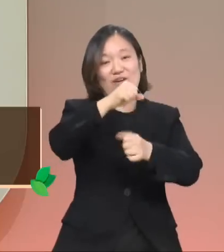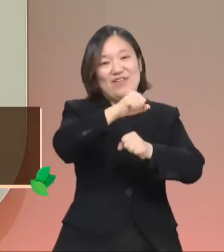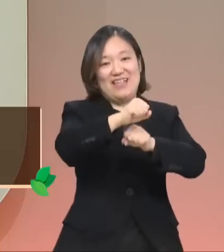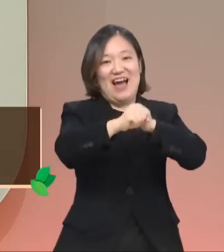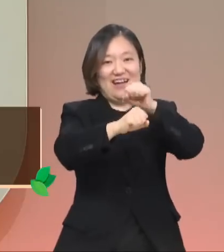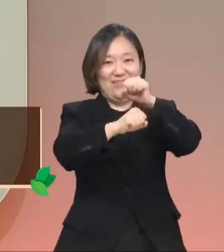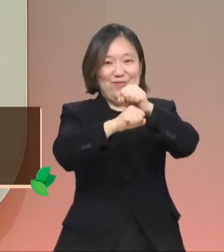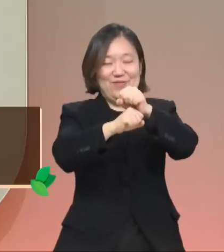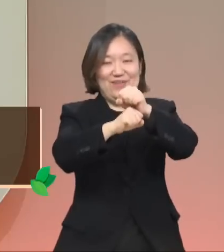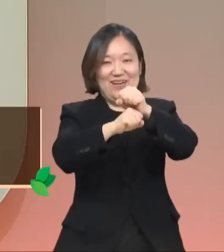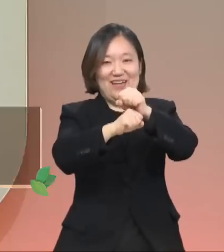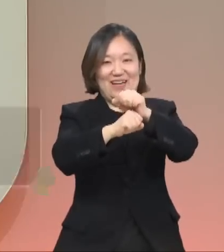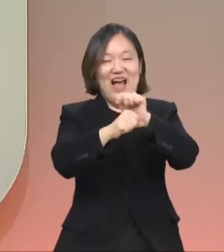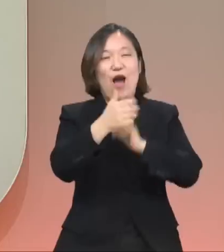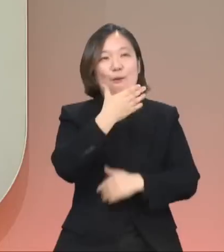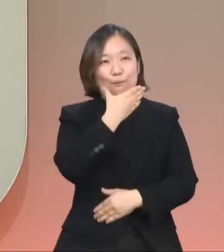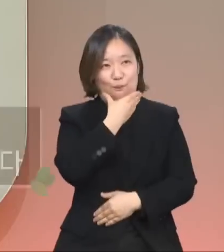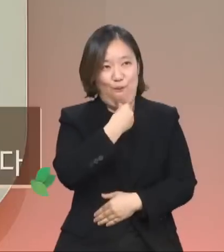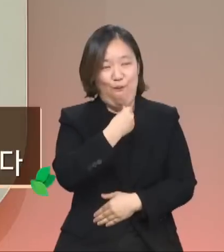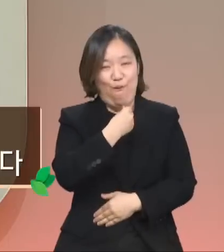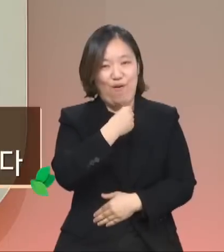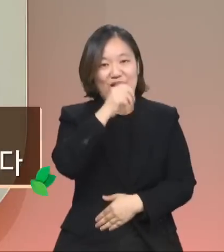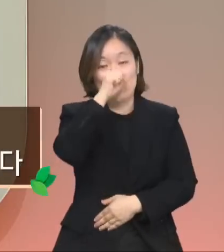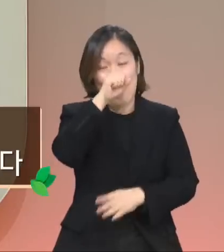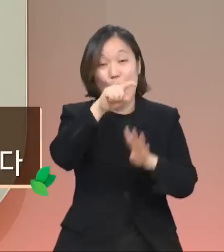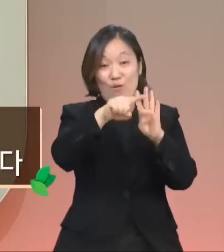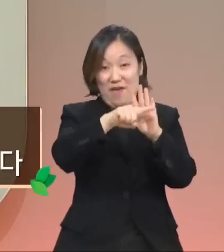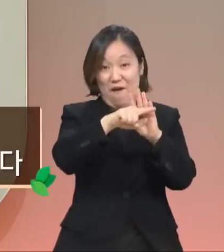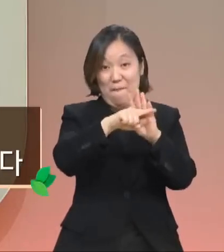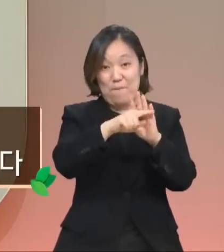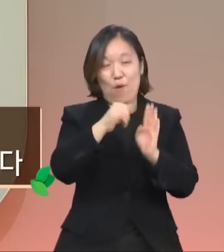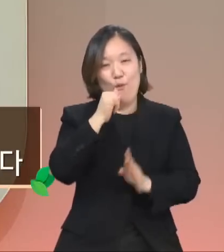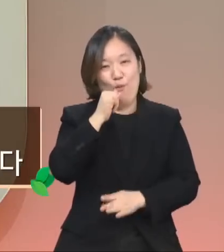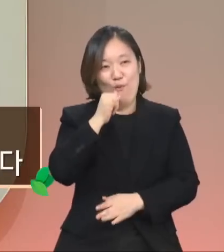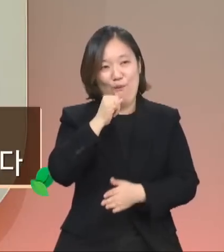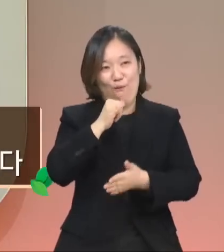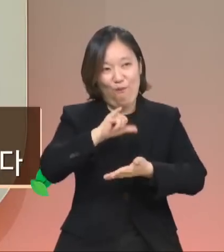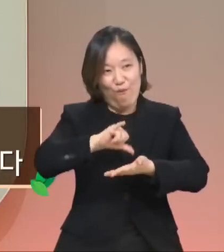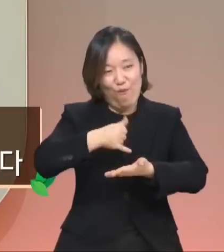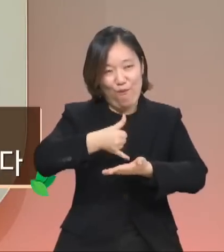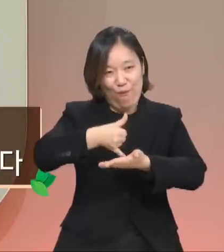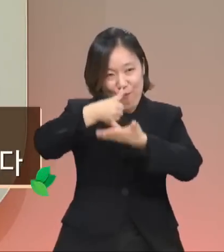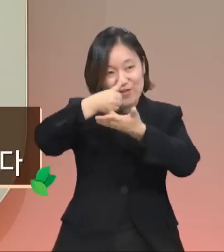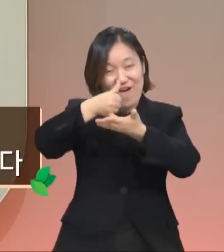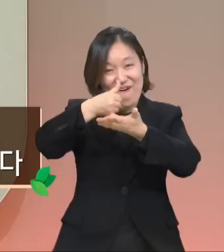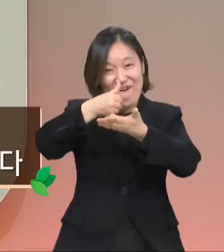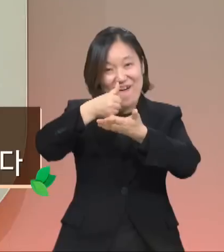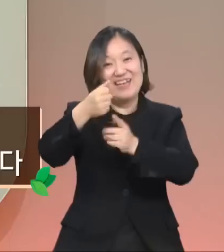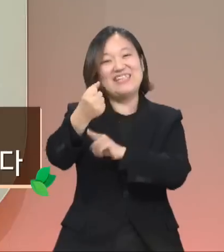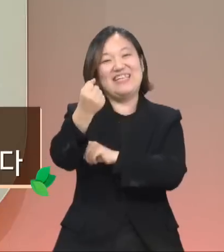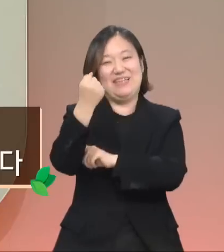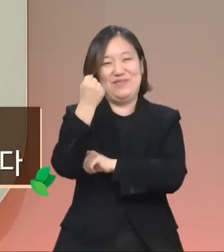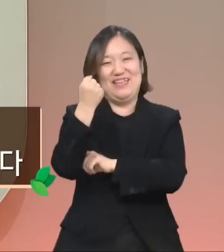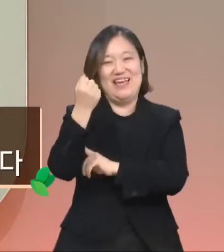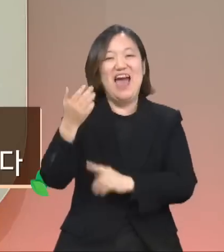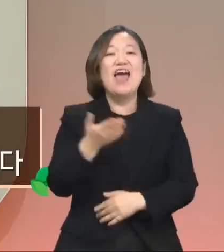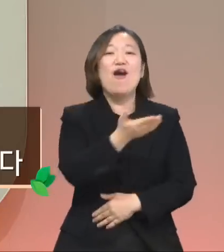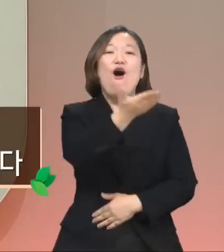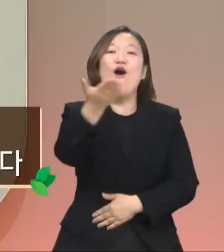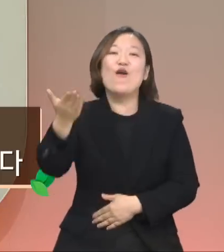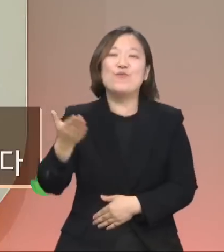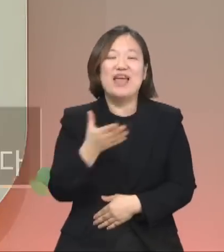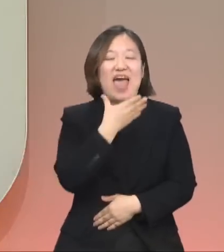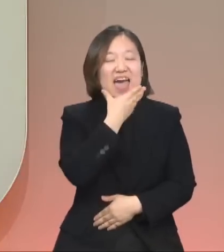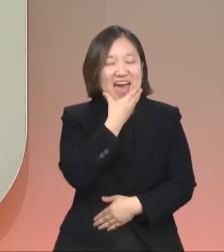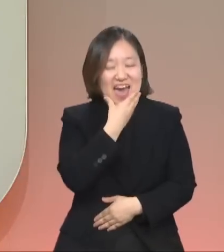쌓으십시오 복과 선업과 공덕의 힘이 여러분들을 진정한 행복의 길로